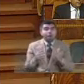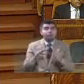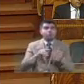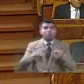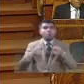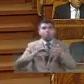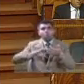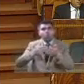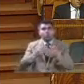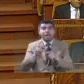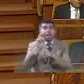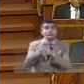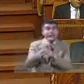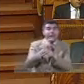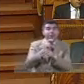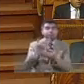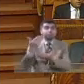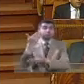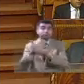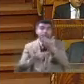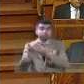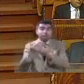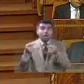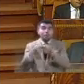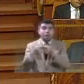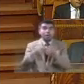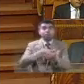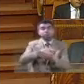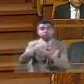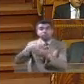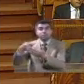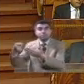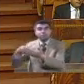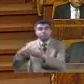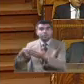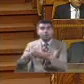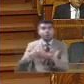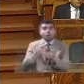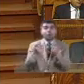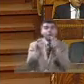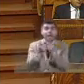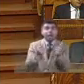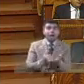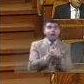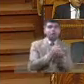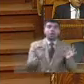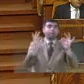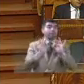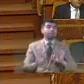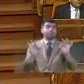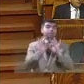العمومي يكون موجه إلى الاستهلاك ولا لسير الاستثمار، وحنا كنتخوفوا ربما يكون هذا الدين